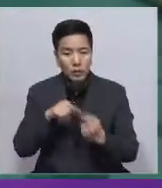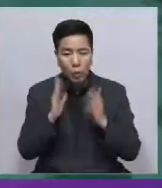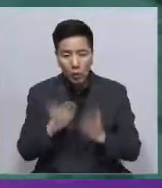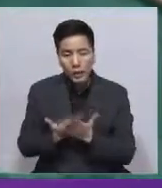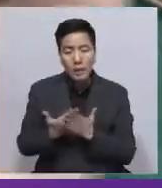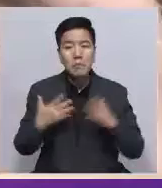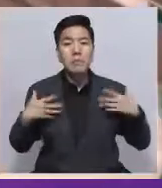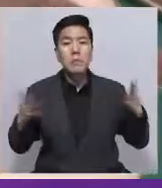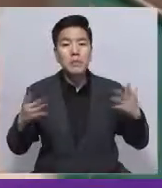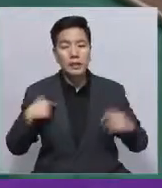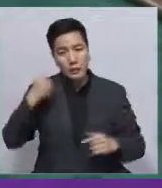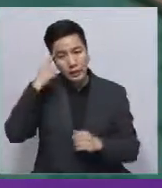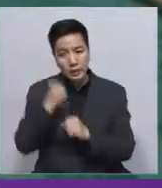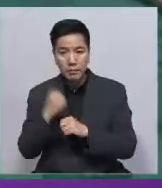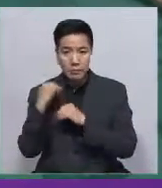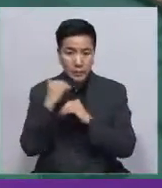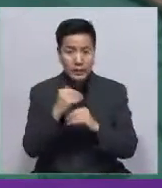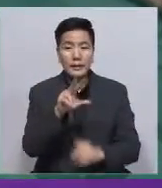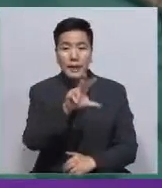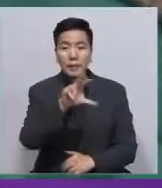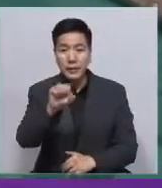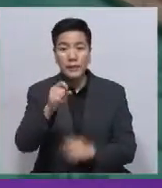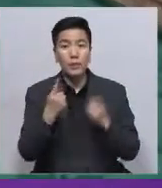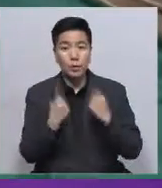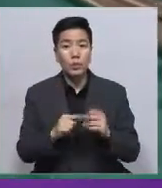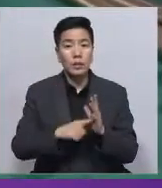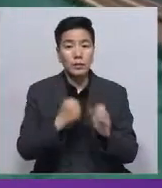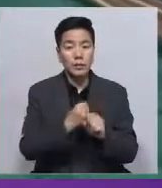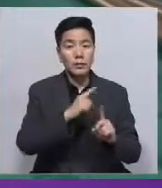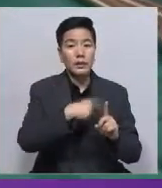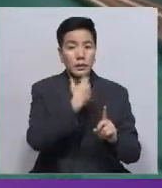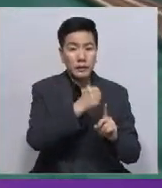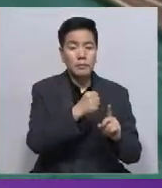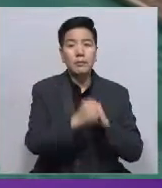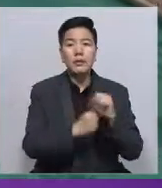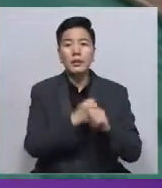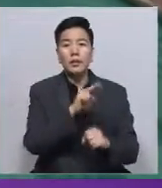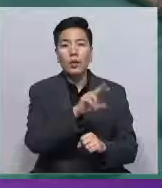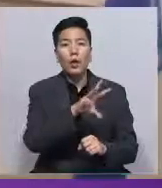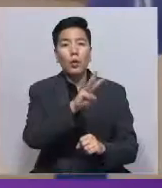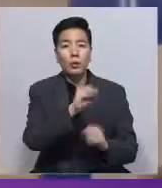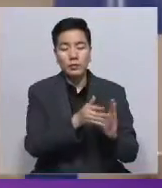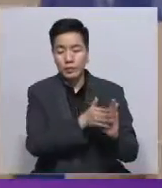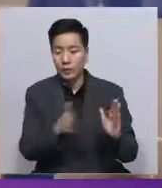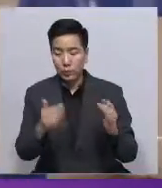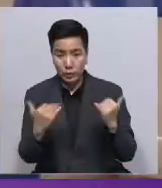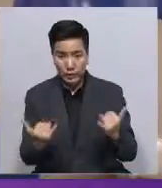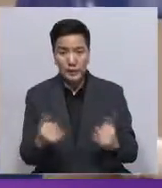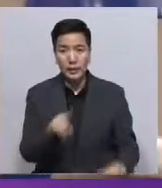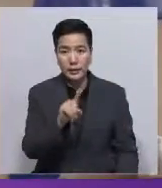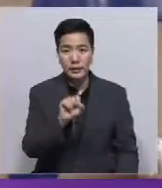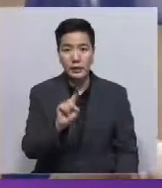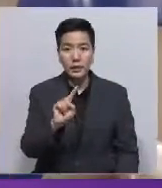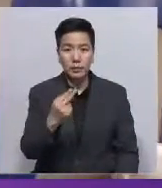นทรัพย์ซึ่งตั้งเป้าหมายไว้ 300,000 ตัวมีการดำเนินงานตั้งแต่ช่วงเดือนตุลาคม2560จนถึงวันนี้ทั้งสิ้น